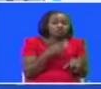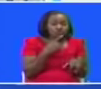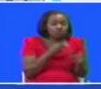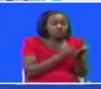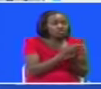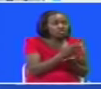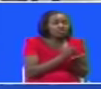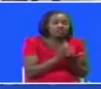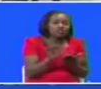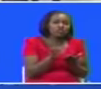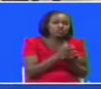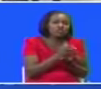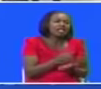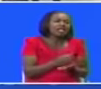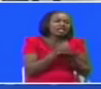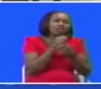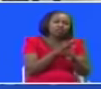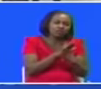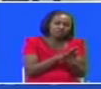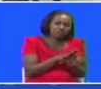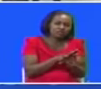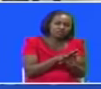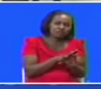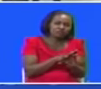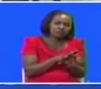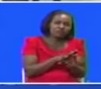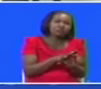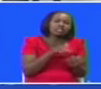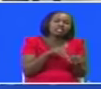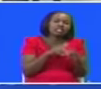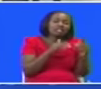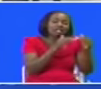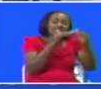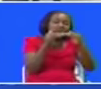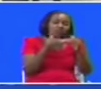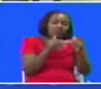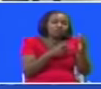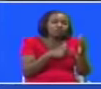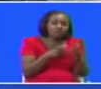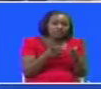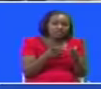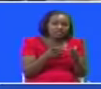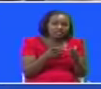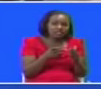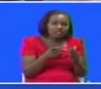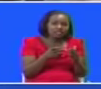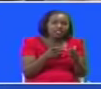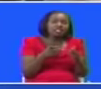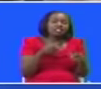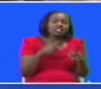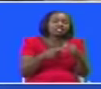ugatuzi kimesaidia sana wao. Sasa katika state level wanalipwa pesa na yani kwa health system